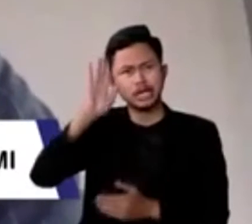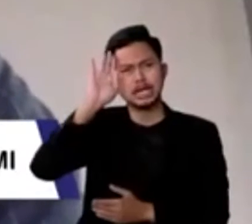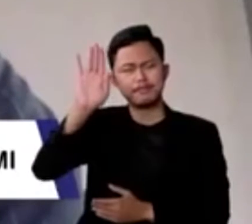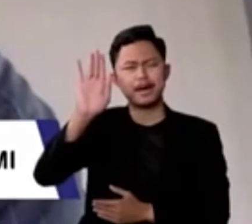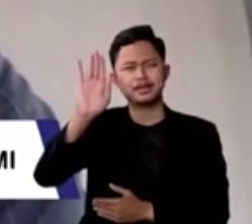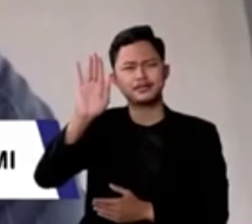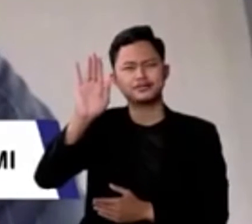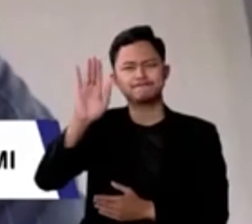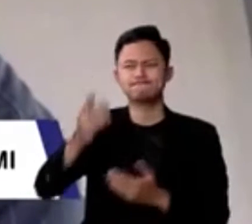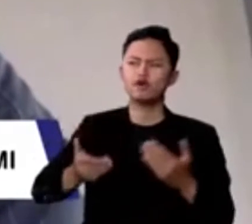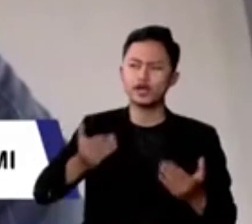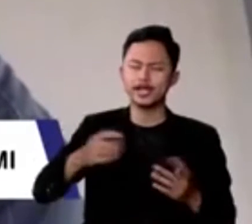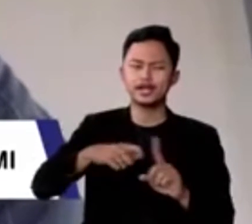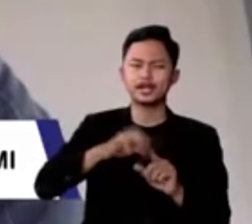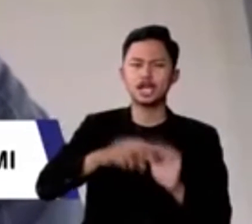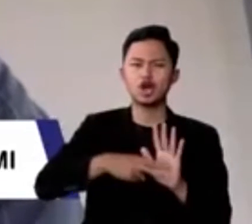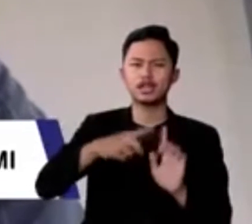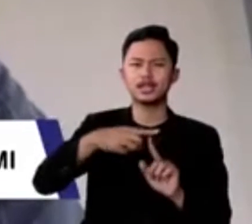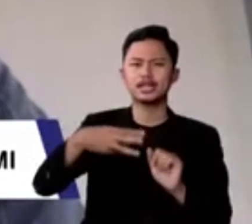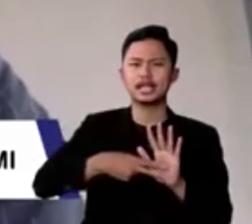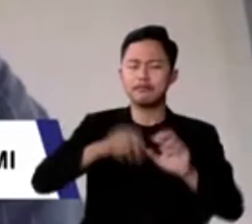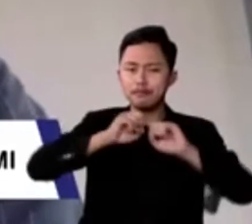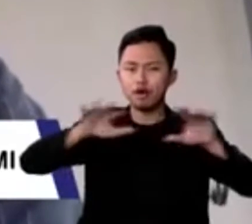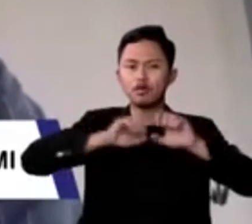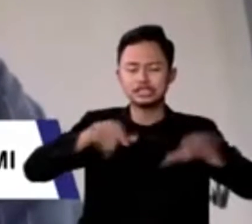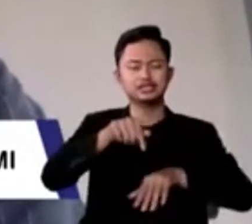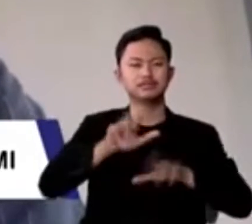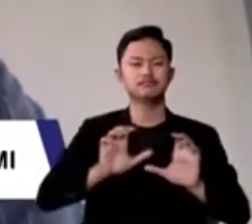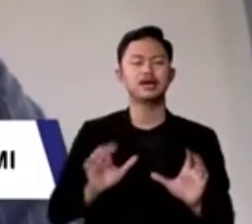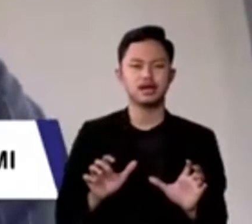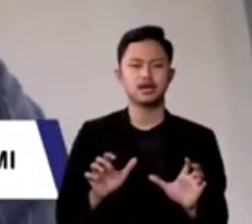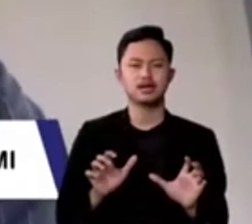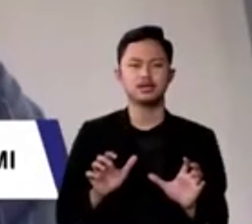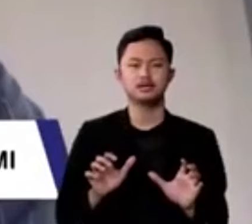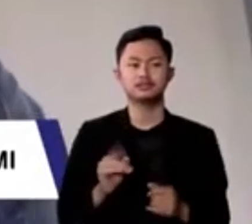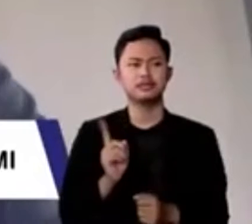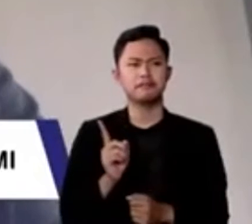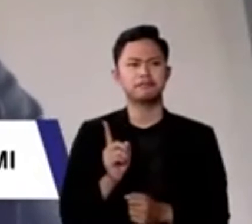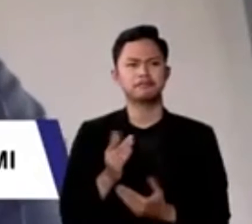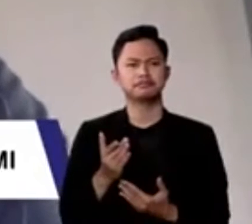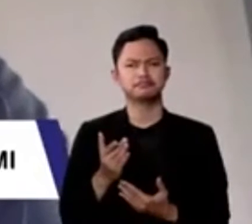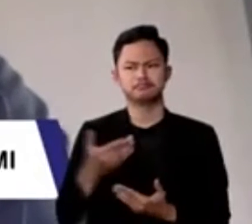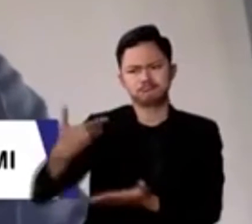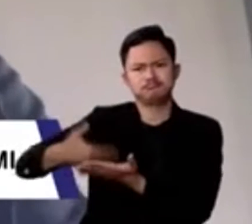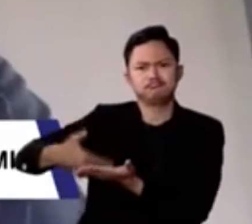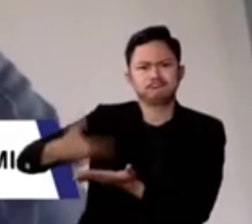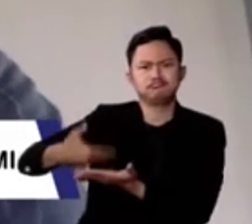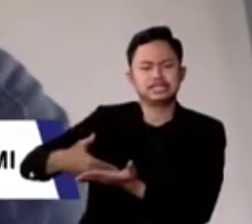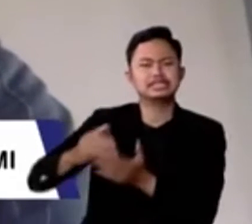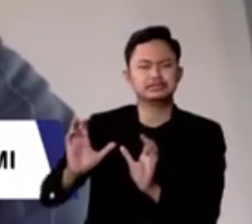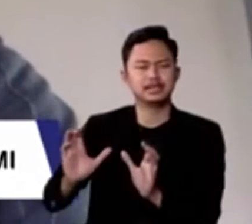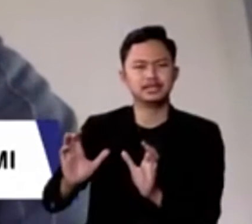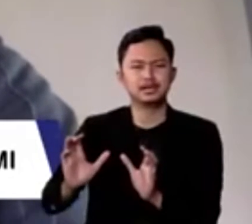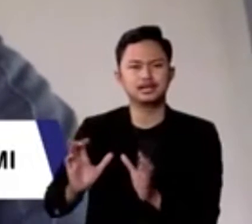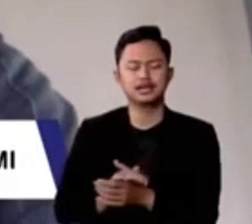kita kaitkan dengan dengan mungkin dengan content mungkin marketing atau pakai yang yang yang selama ini disuruh banyak kita yang banyak